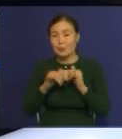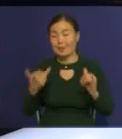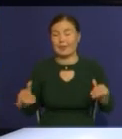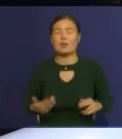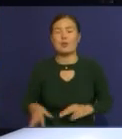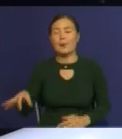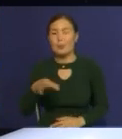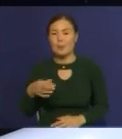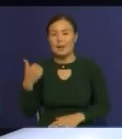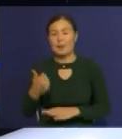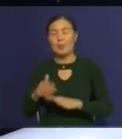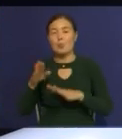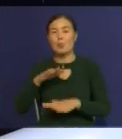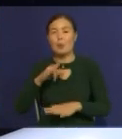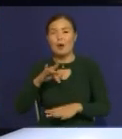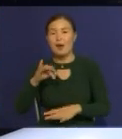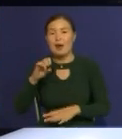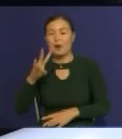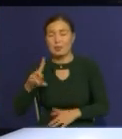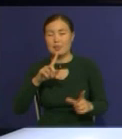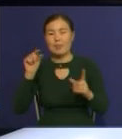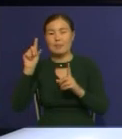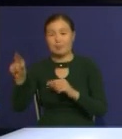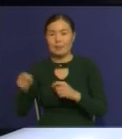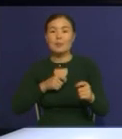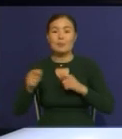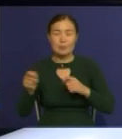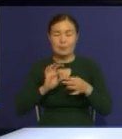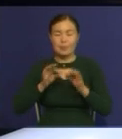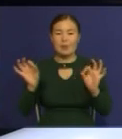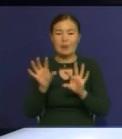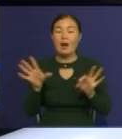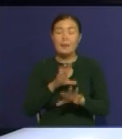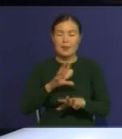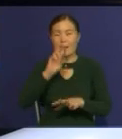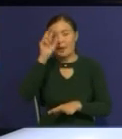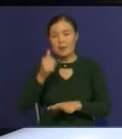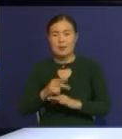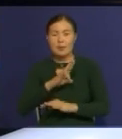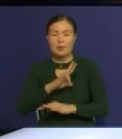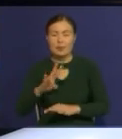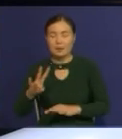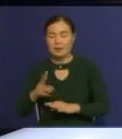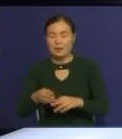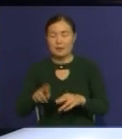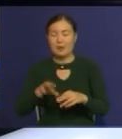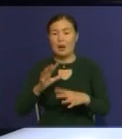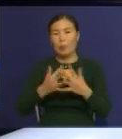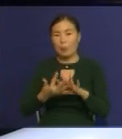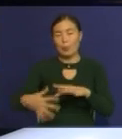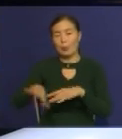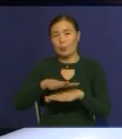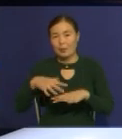сұрақтар облыс әкімінің Түпқараған ауданына барған сапар аясында талқыланған болатын. Аймақ басшысы Ералы Тоғжанов ауылдың ахуалына